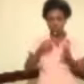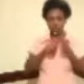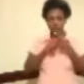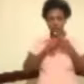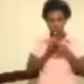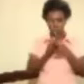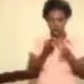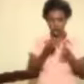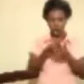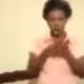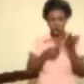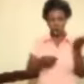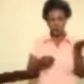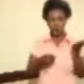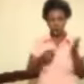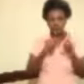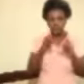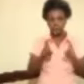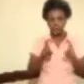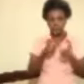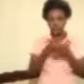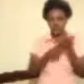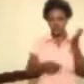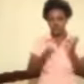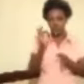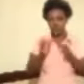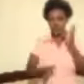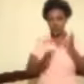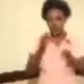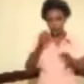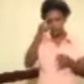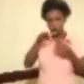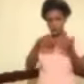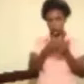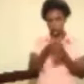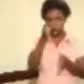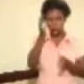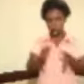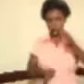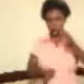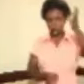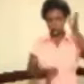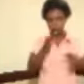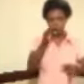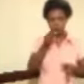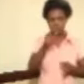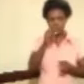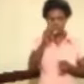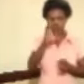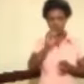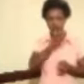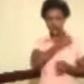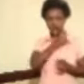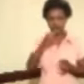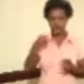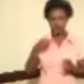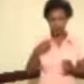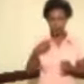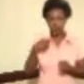tout. Je fais des études, pas parler de ça. Mais là, on va parler de Haute Cour de justice, faut qu'on ait que c'est le Sénat. Qui est la Haute Cour de